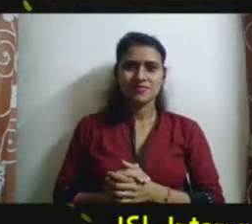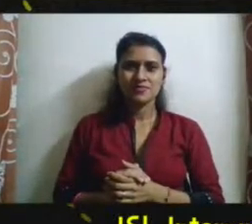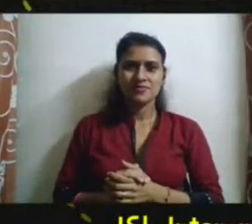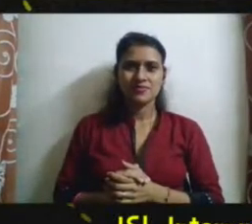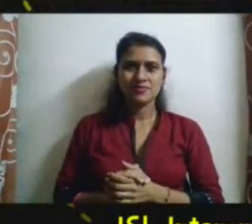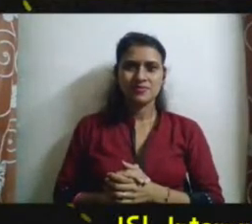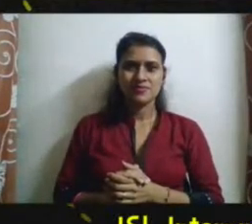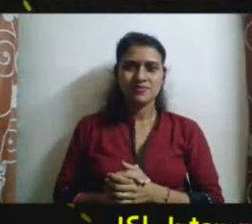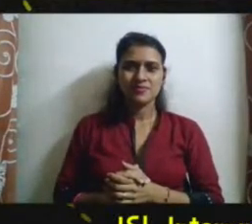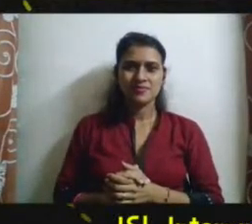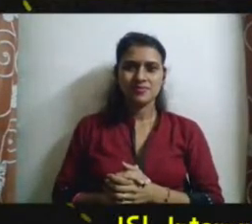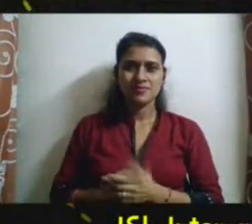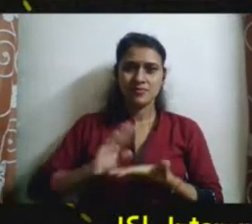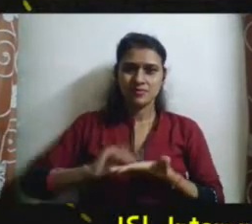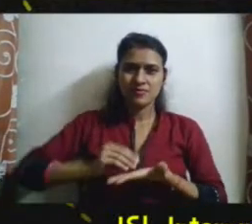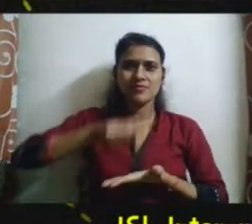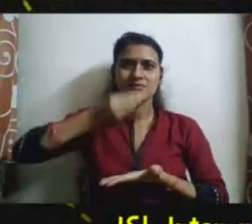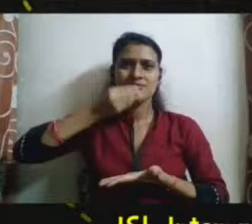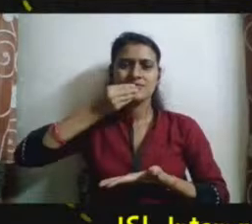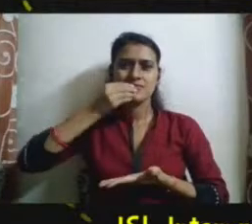खाती हूँ तेरे